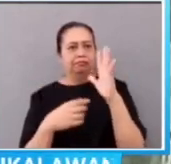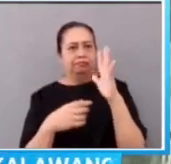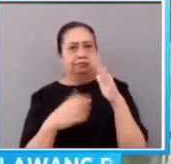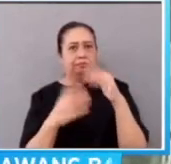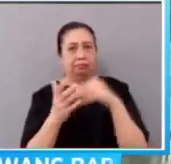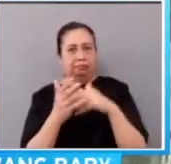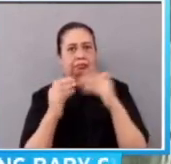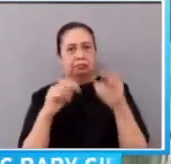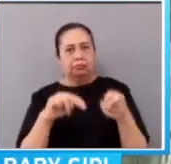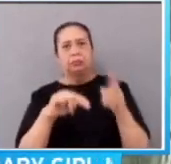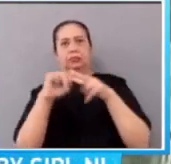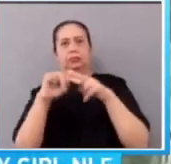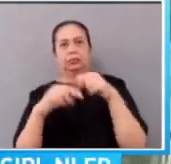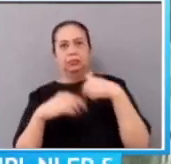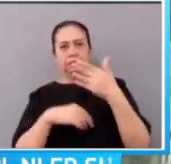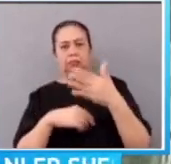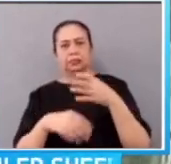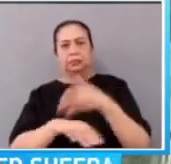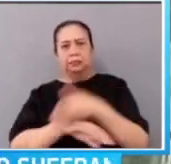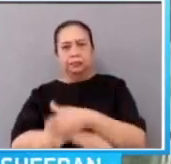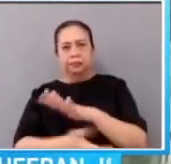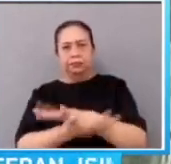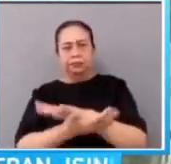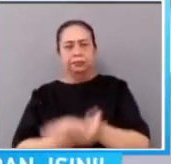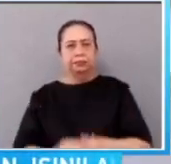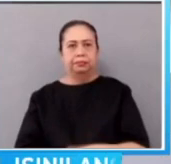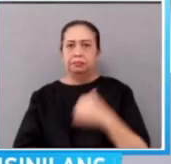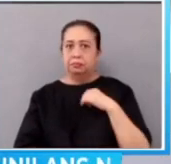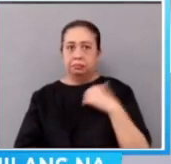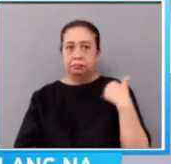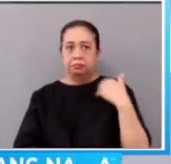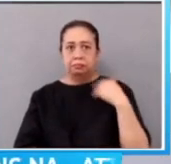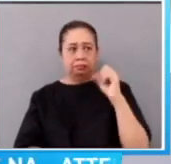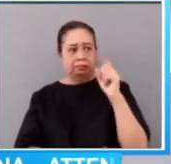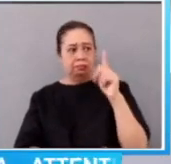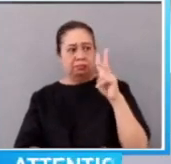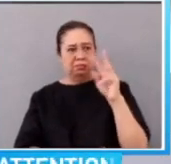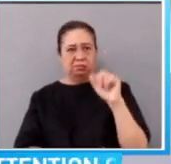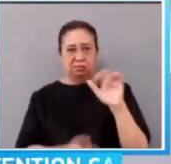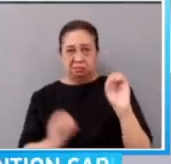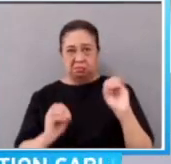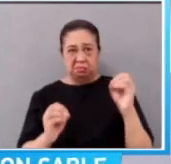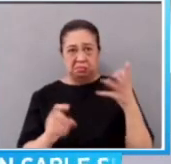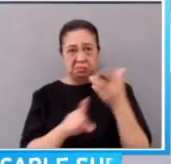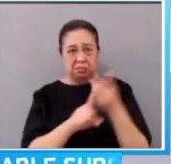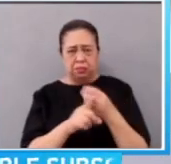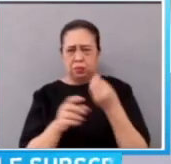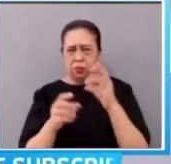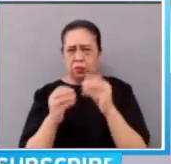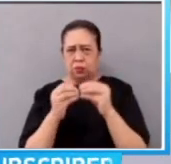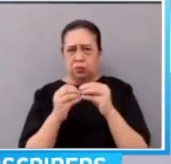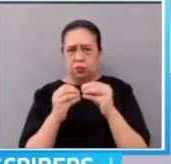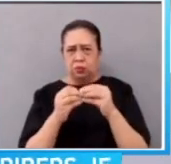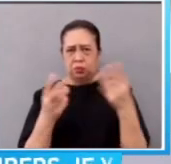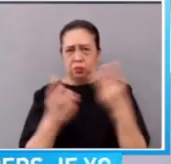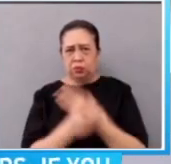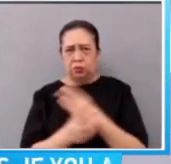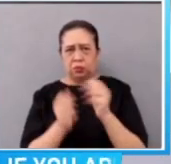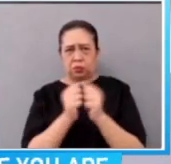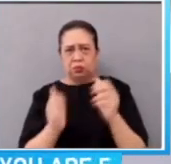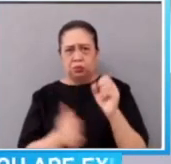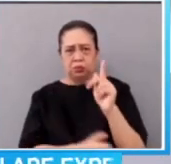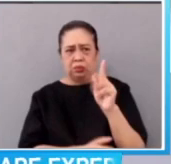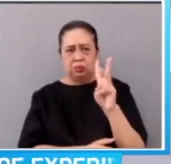pre-pandemic. Hindi po natin nakita yung epekto ng skyway sa ngayon or mas lalala pa dapat kung wala yung skyway? Ganun ho bang sinasabi